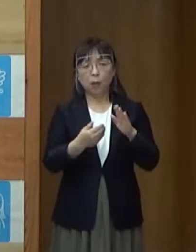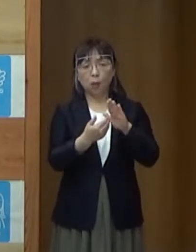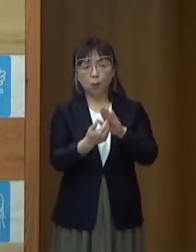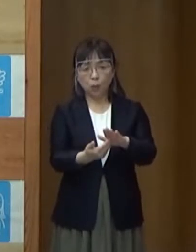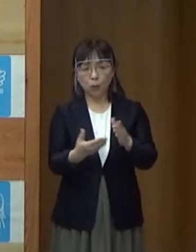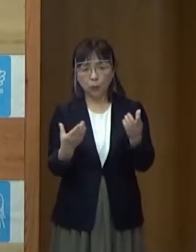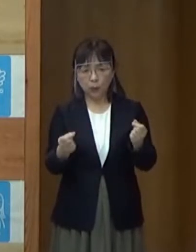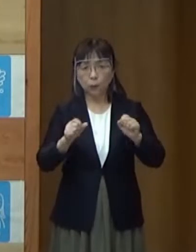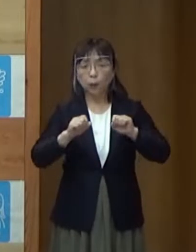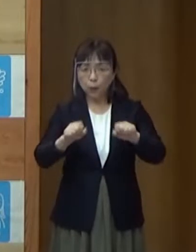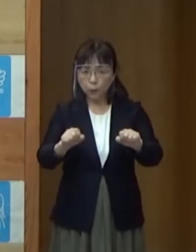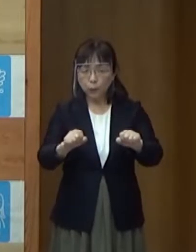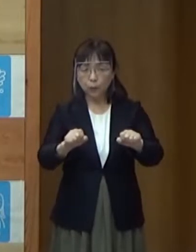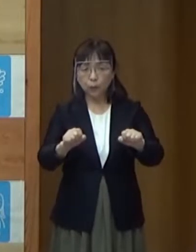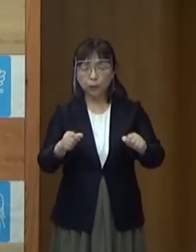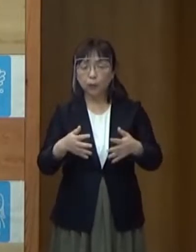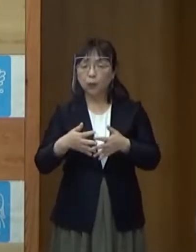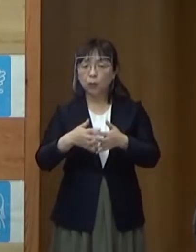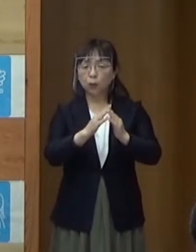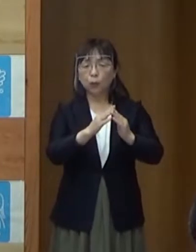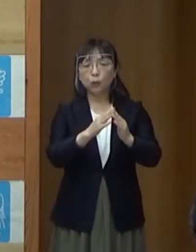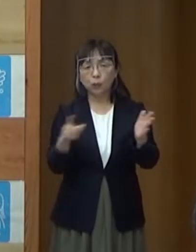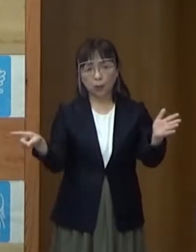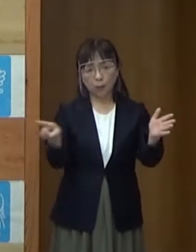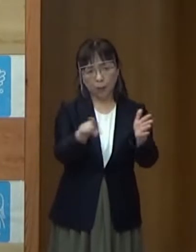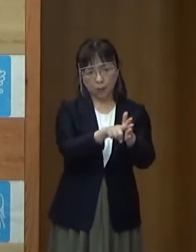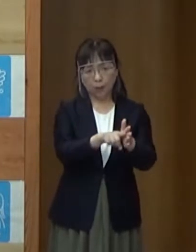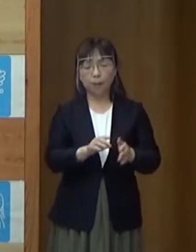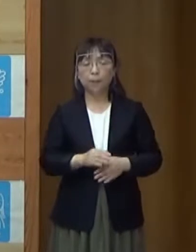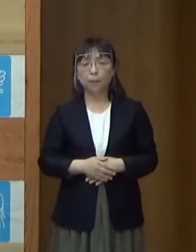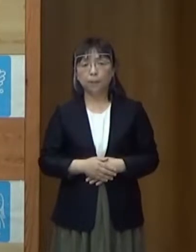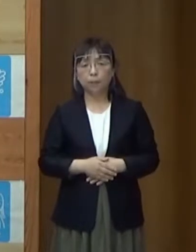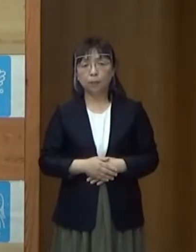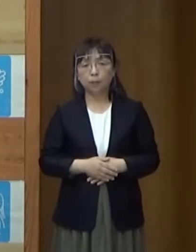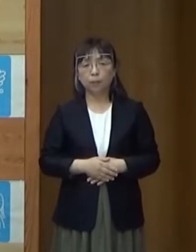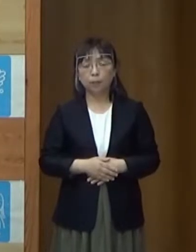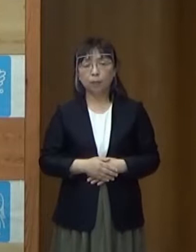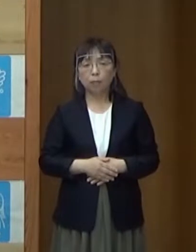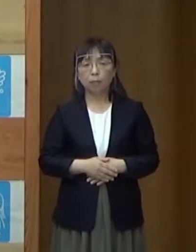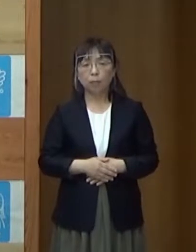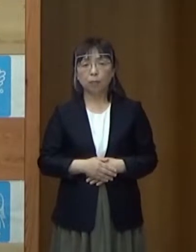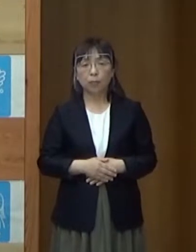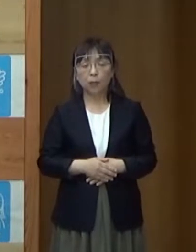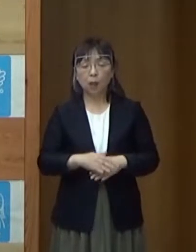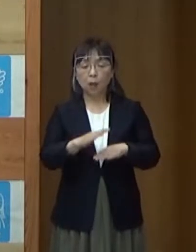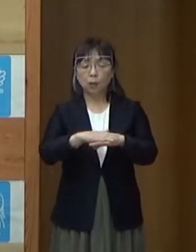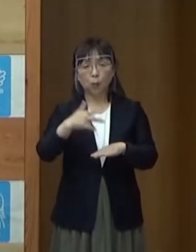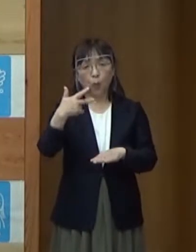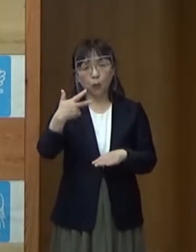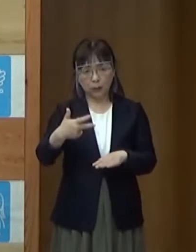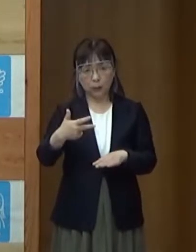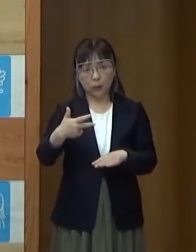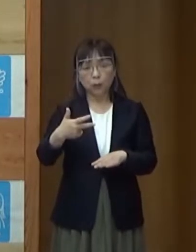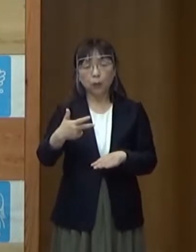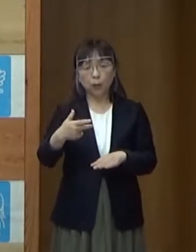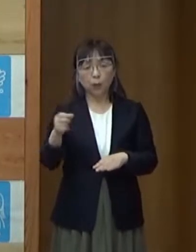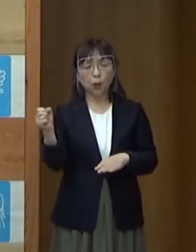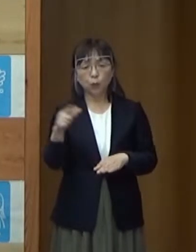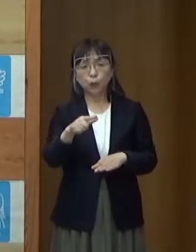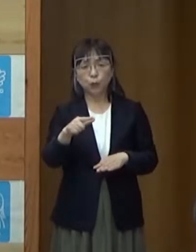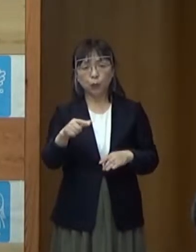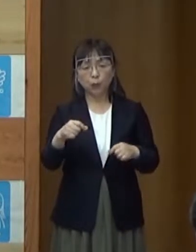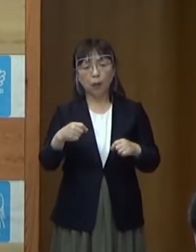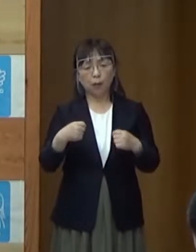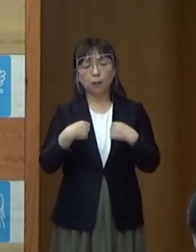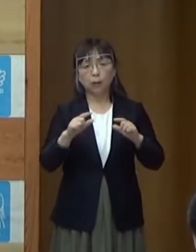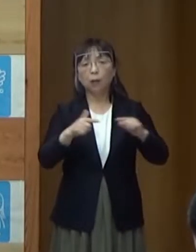底ということで取り組んできております。こうした中において札幌市における急速な感染拡